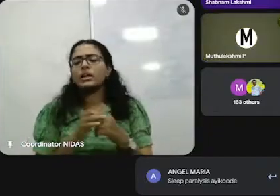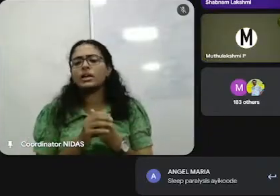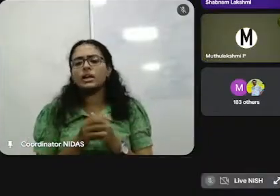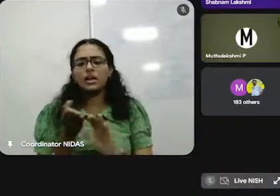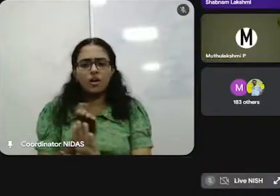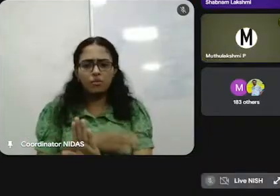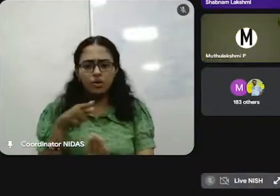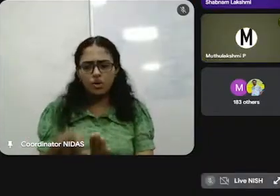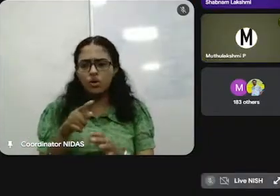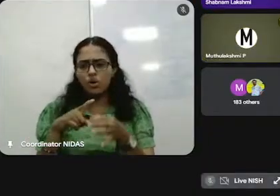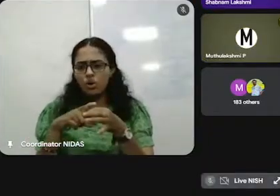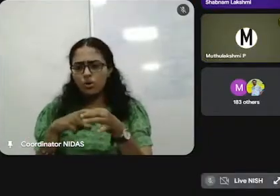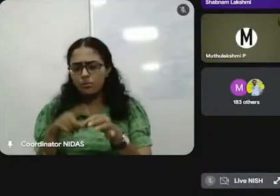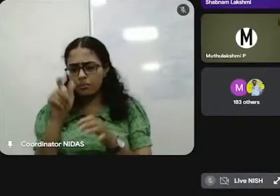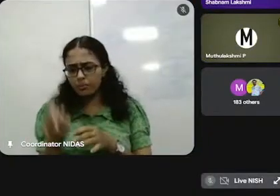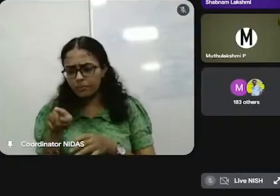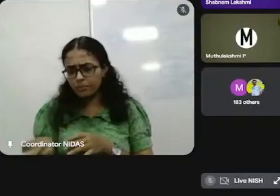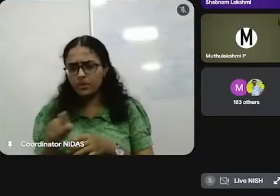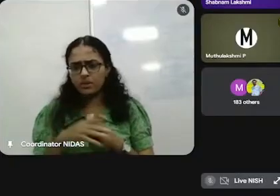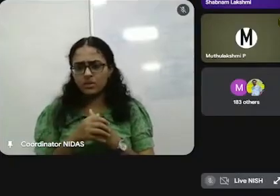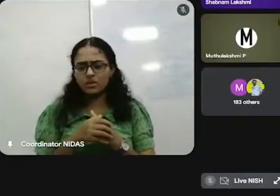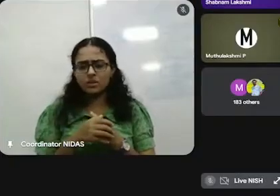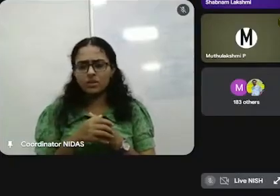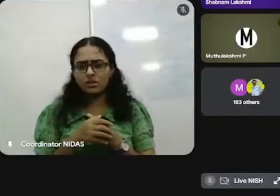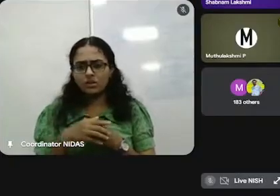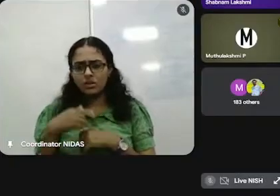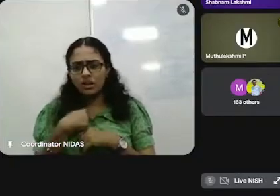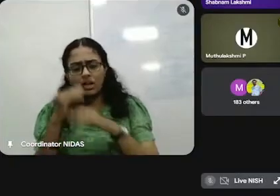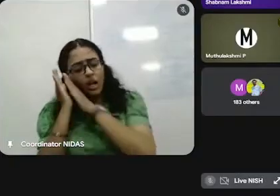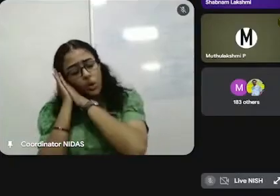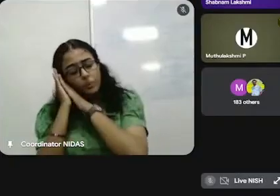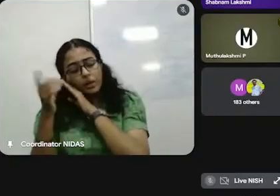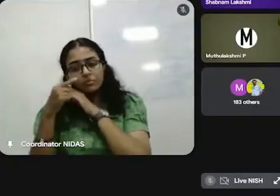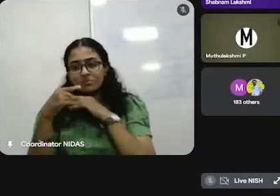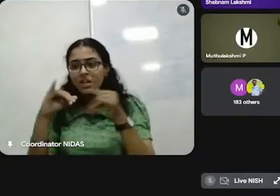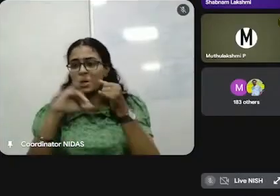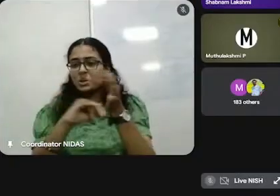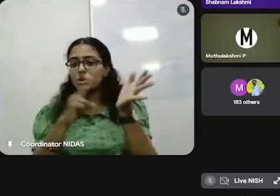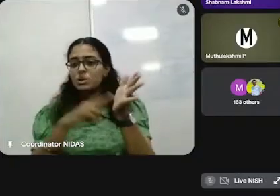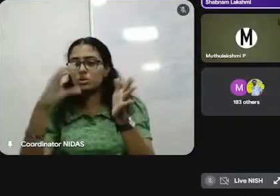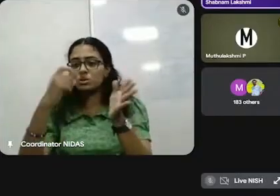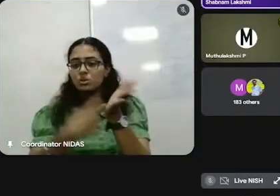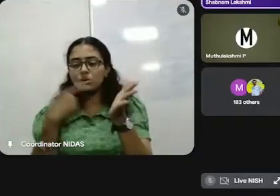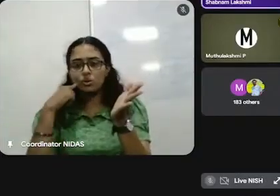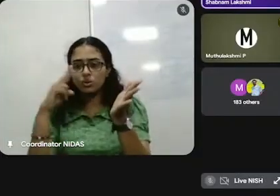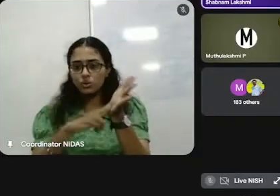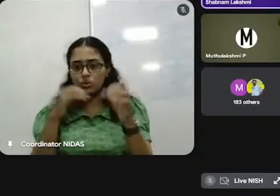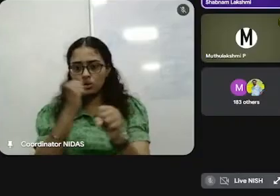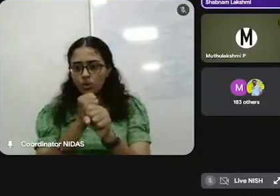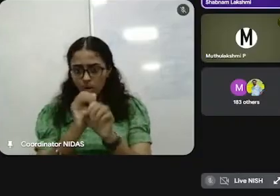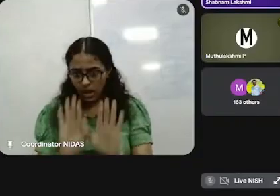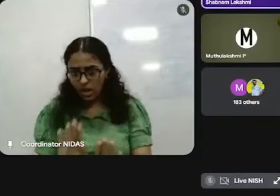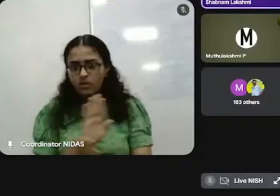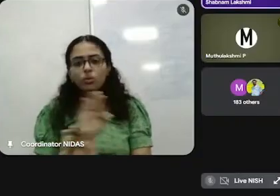ഇപ്പം പറഞ്ഞ വ്യക്തിക്ക് സ്നോറിംഗ് ഉണ്ടോ? കൂട്ടം വലി കൂടുതലായിട്ടുണ്ടോ ഉറക്കത്തിൽ? ഇല്ല മാം, കൂർക്കം വലി